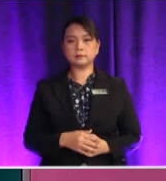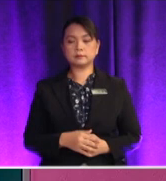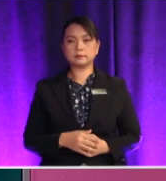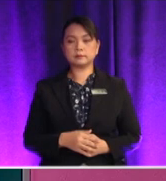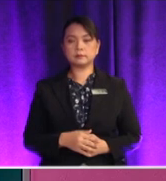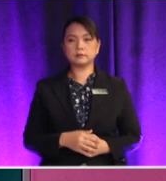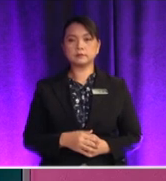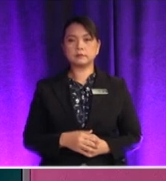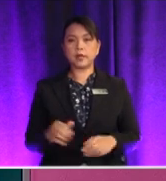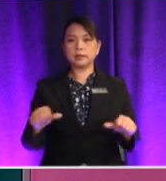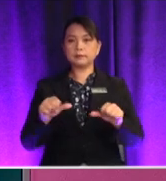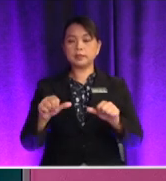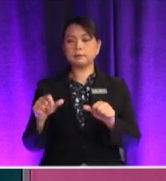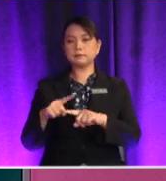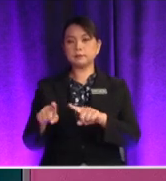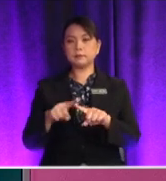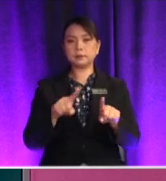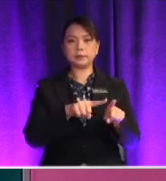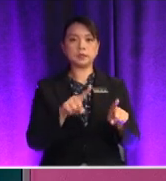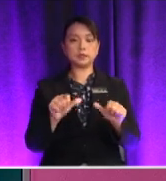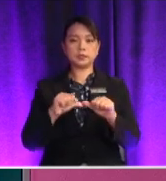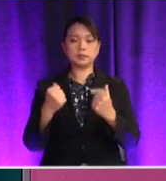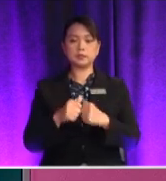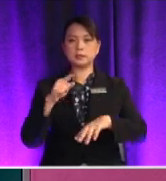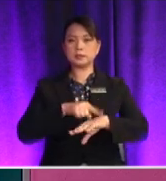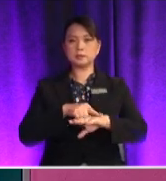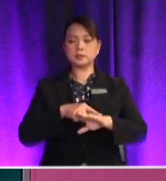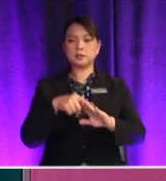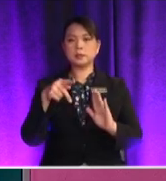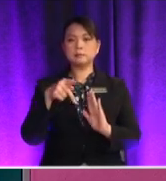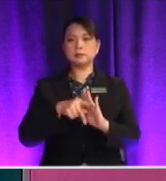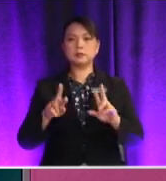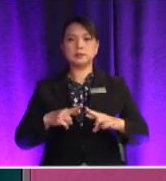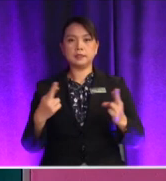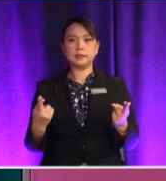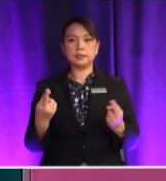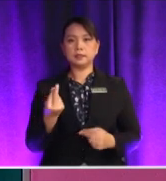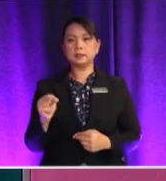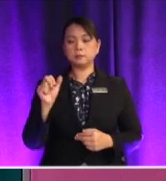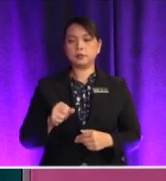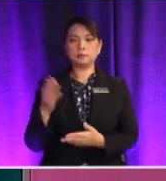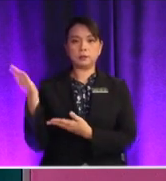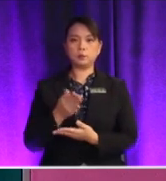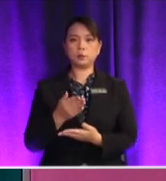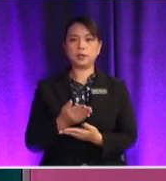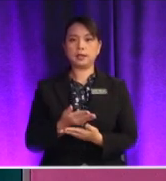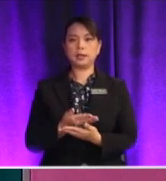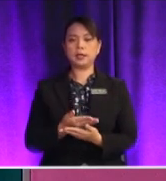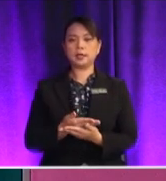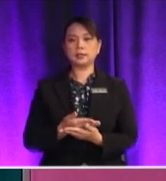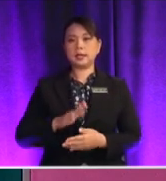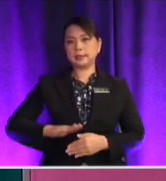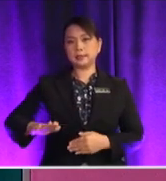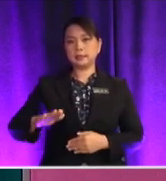Contoh pelbagai kaum tu apa? Contohnya seperti semasa perayaan mungkin kita boleh membawa anak-anak pergi ke rumah terbuka